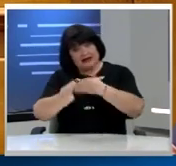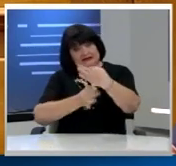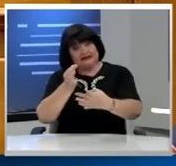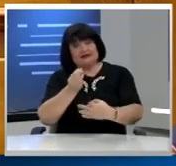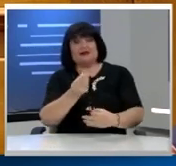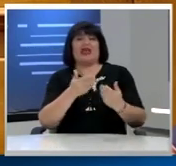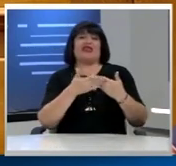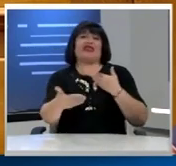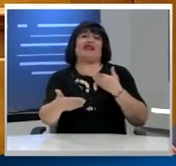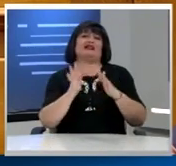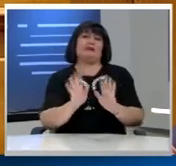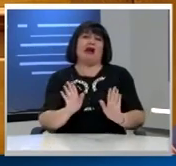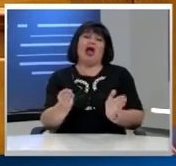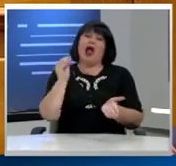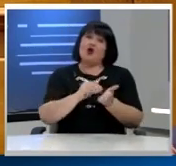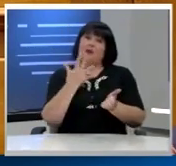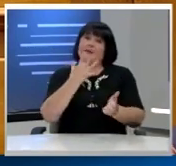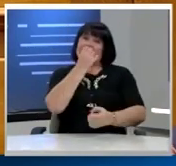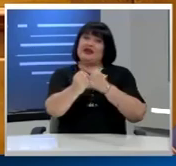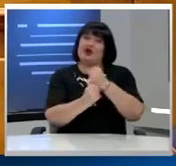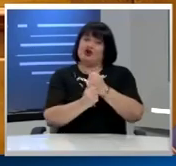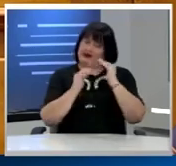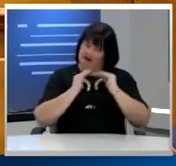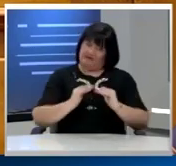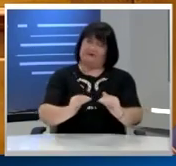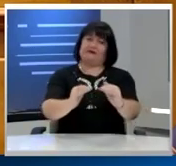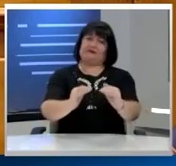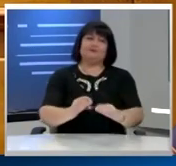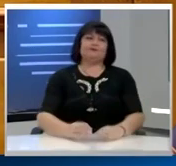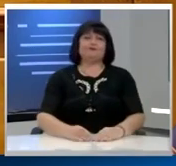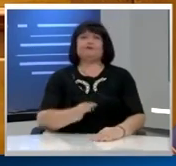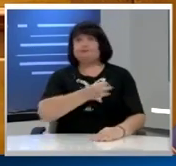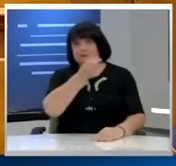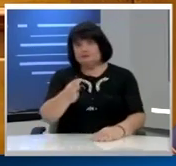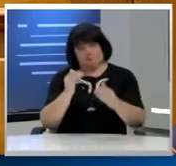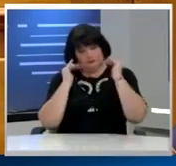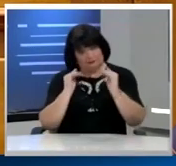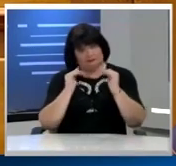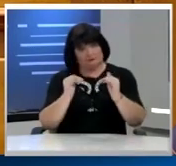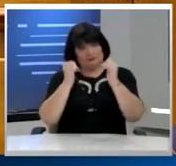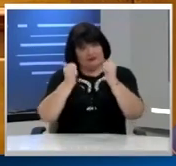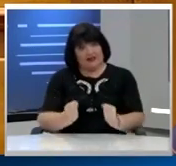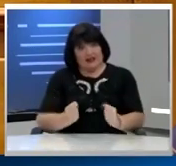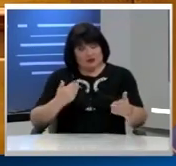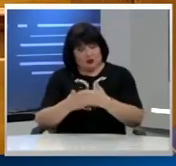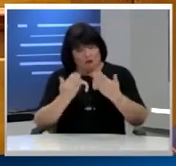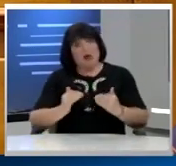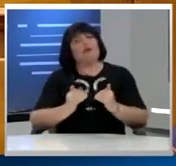υπερβεί τη θητεία του, έμεινε άλλα 5 χρόνια από τη θητεία του τελικά, να παραμείνει στη θέση του παρά το ότι είχε κληρώσει τη θητεία